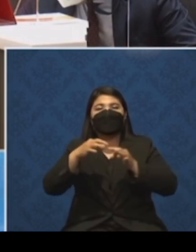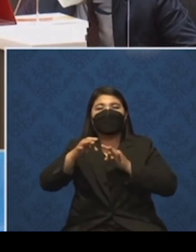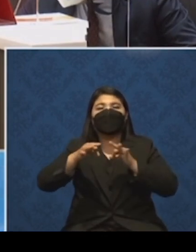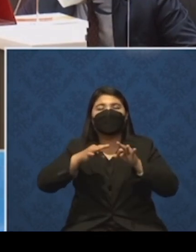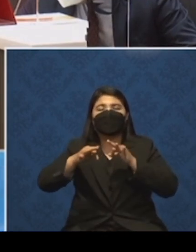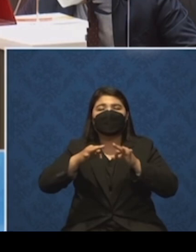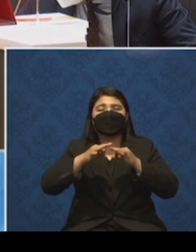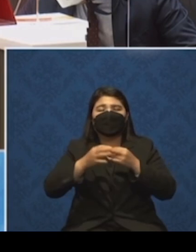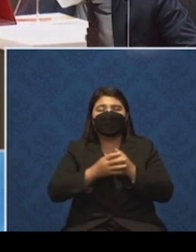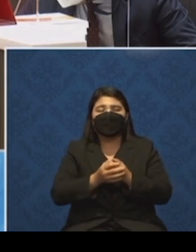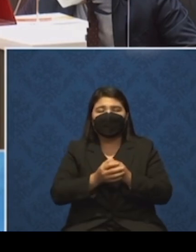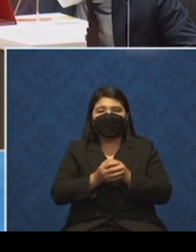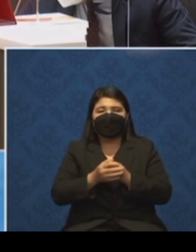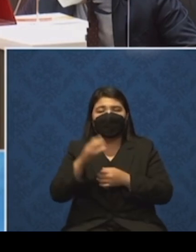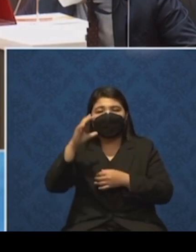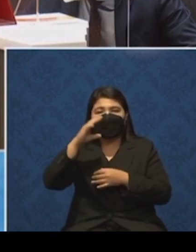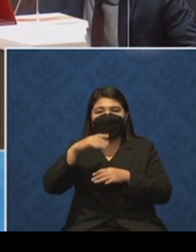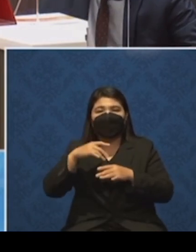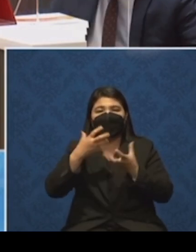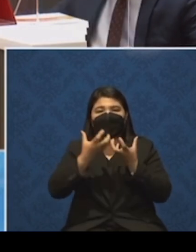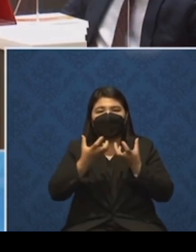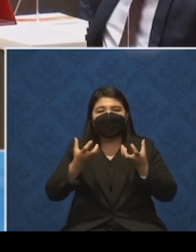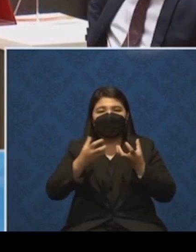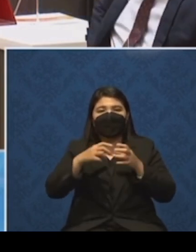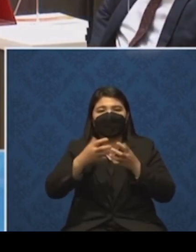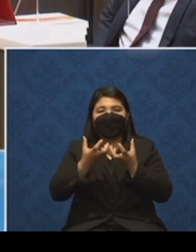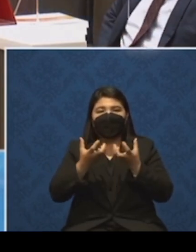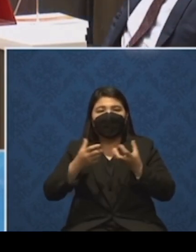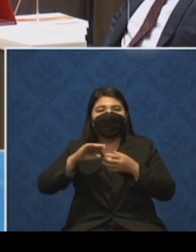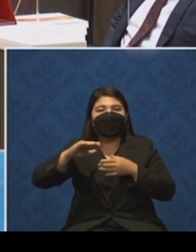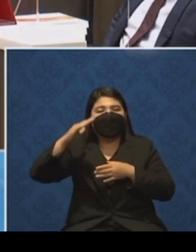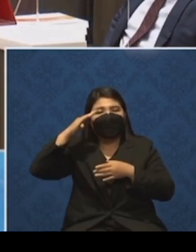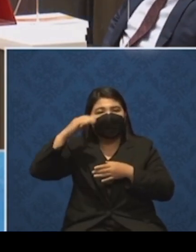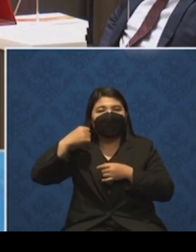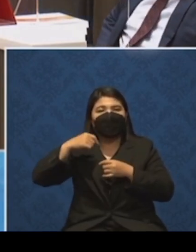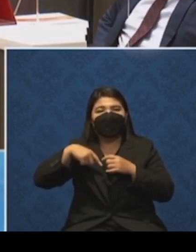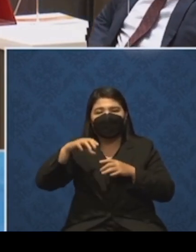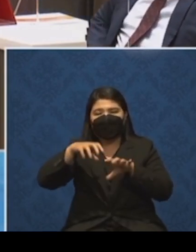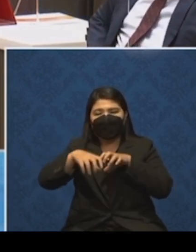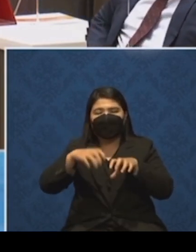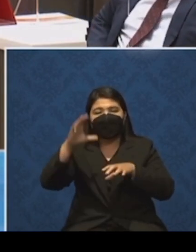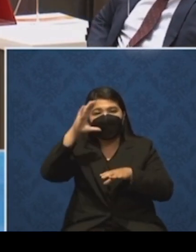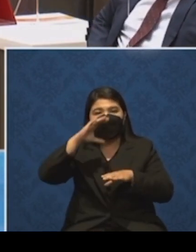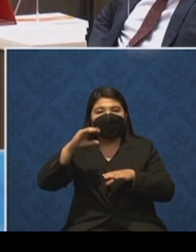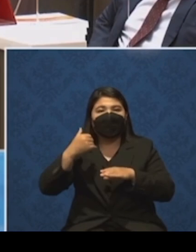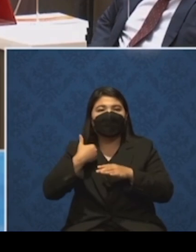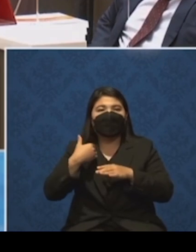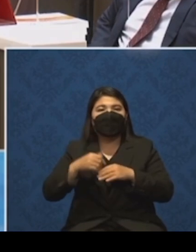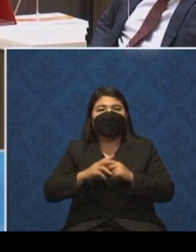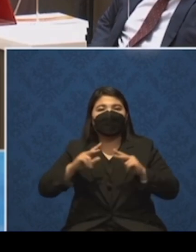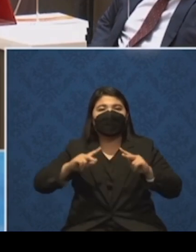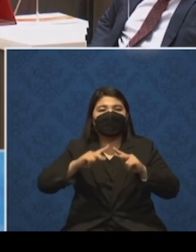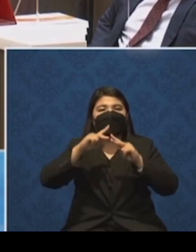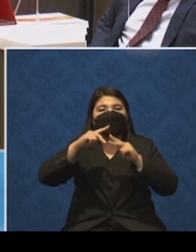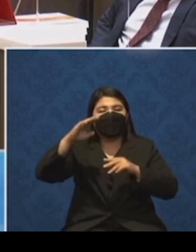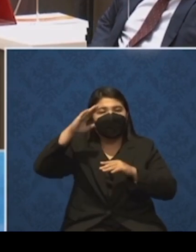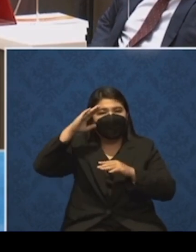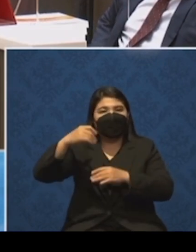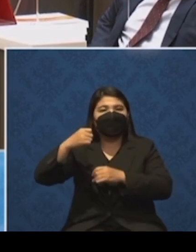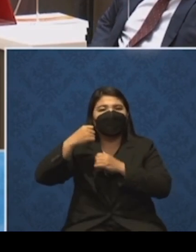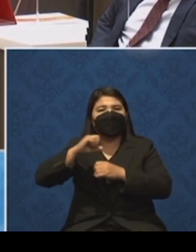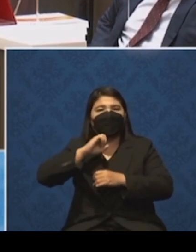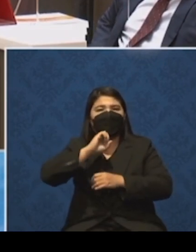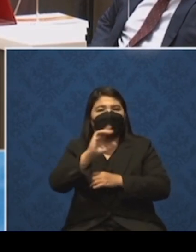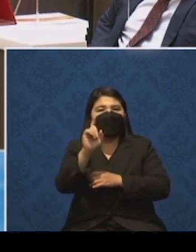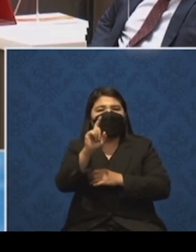ในเรื่องของการจัดหายุทโธปกรณ์ท่านนายกรัฐมนตรีว่าการกระทรวงกลาโหมท่านก็เน้นย้ำทุกหน่วย